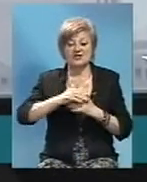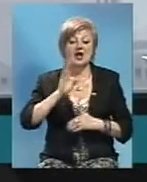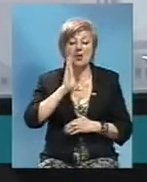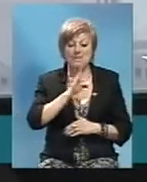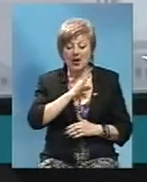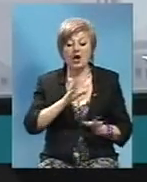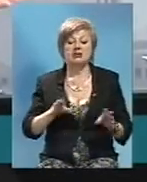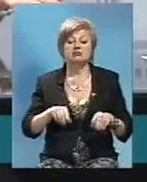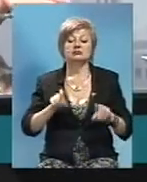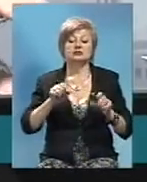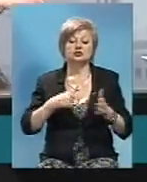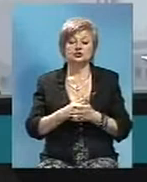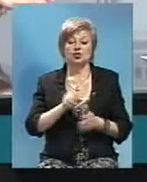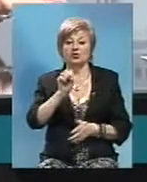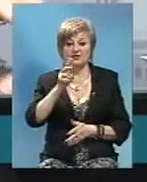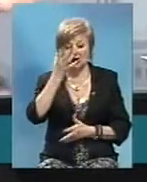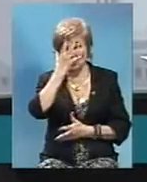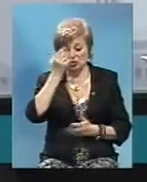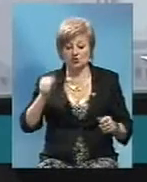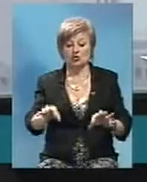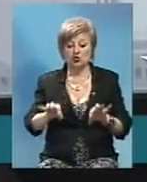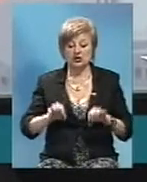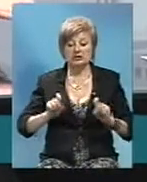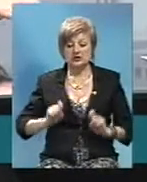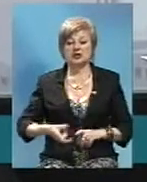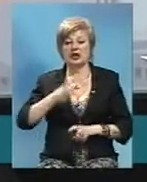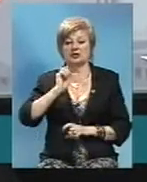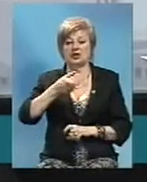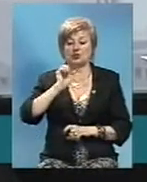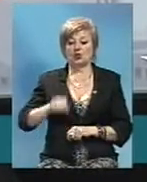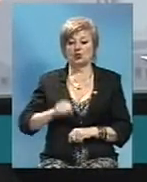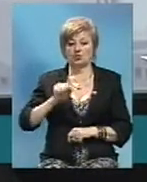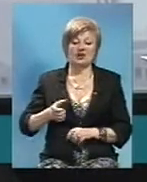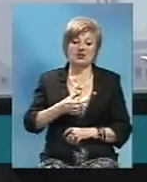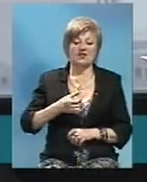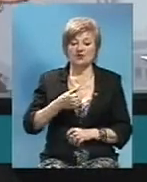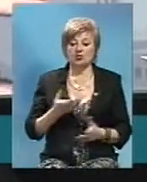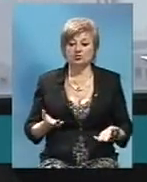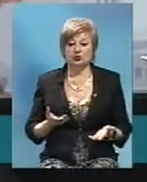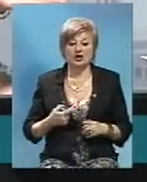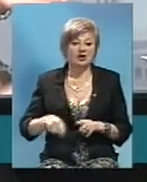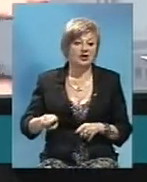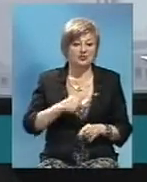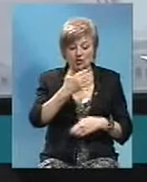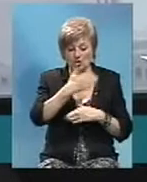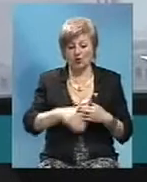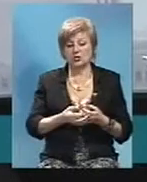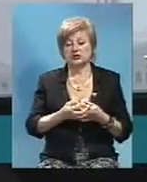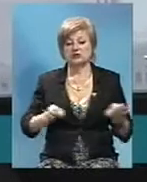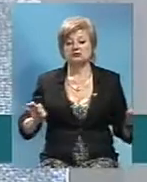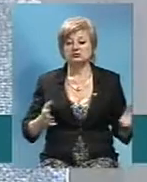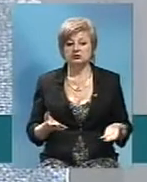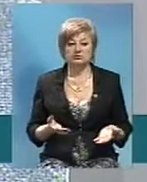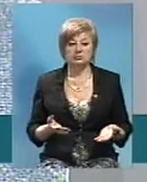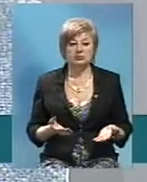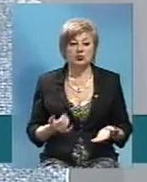з батьками до 12 ночі п'ють з тими колясками пиво або водку, це постійно просто на вулиці. У